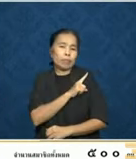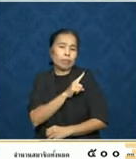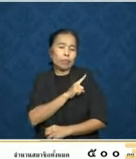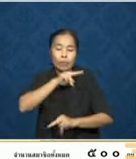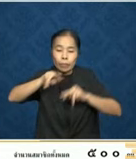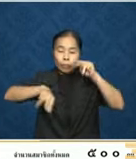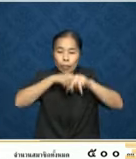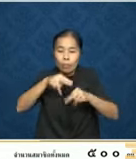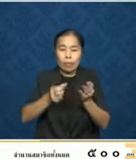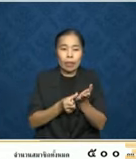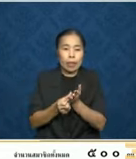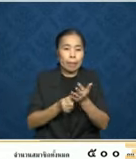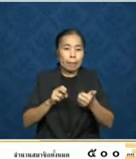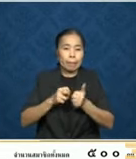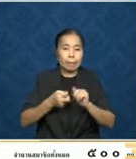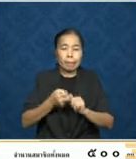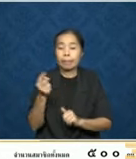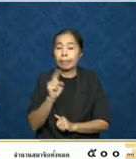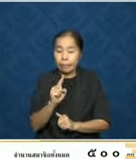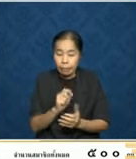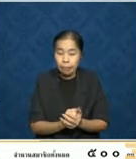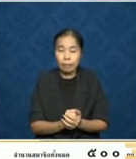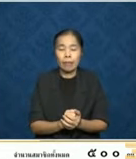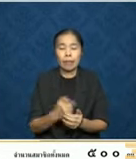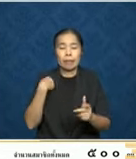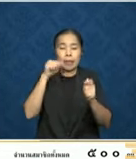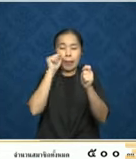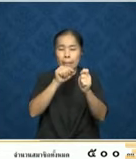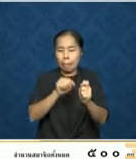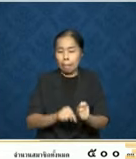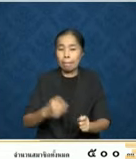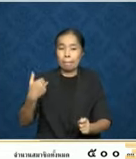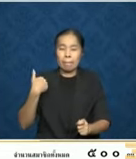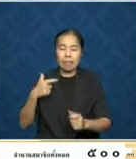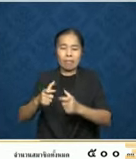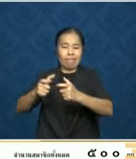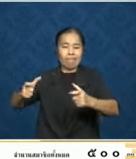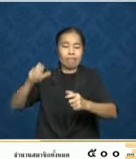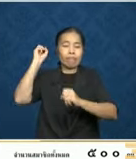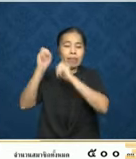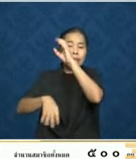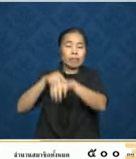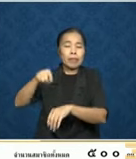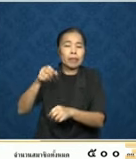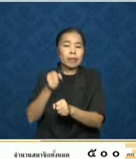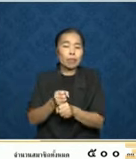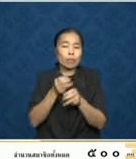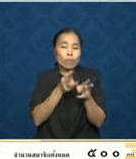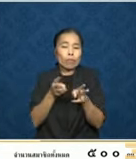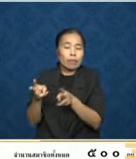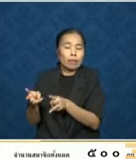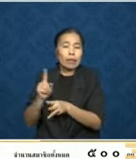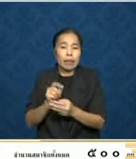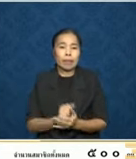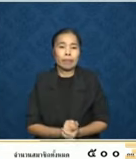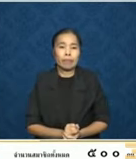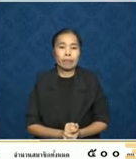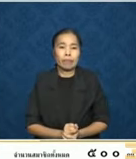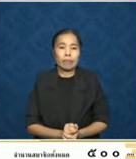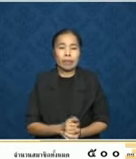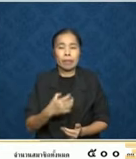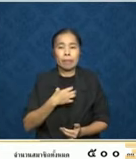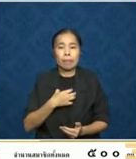างไรกับบ่อขยะต่างๆตามอำเภอใหญ่ๆที่เขามีสถานที่เป็นบ่อขยะเนี่ยดูแลอย่างไรบ้างส่วนสิ่งหนึ่งที่น่าจะนำ